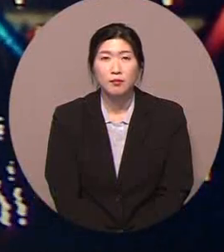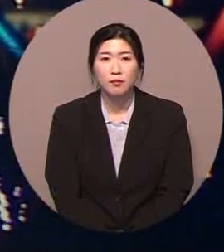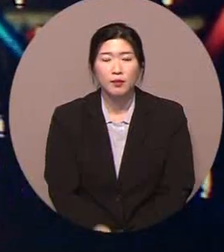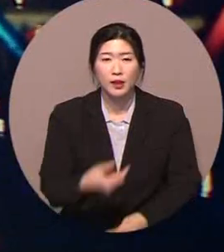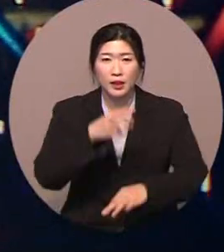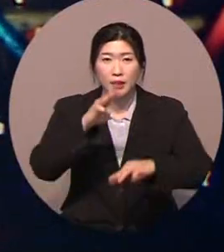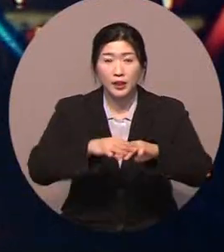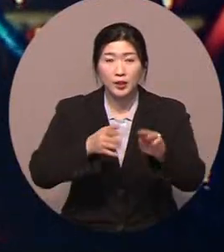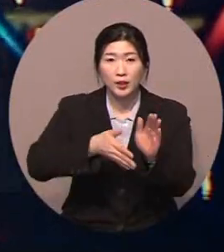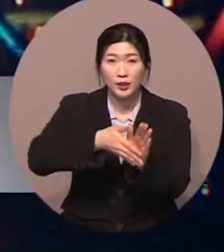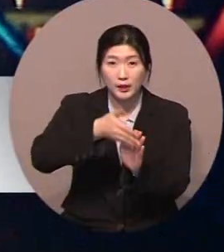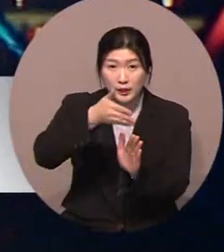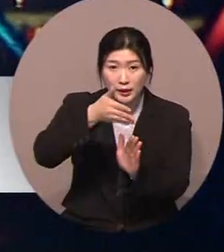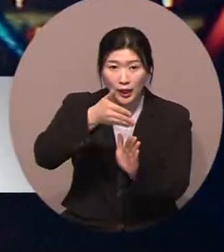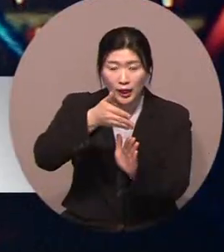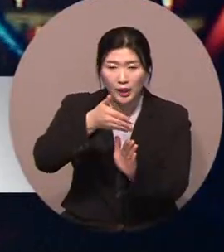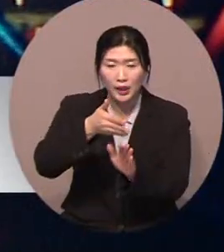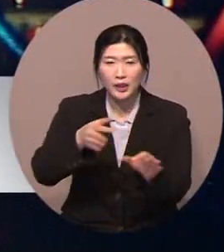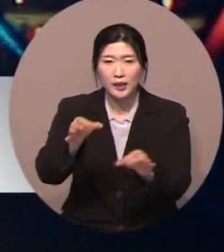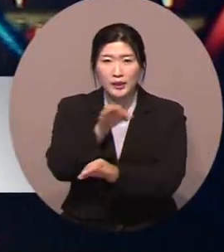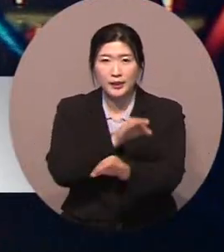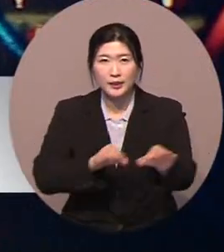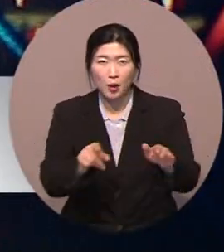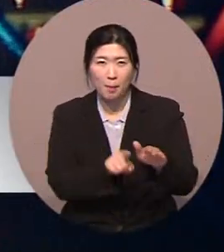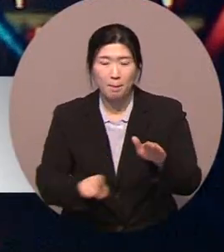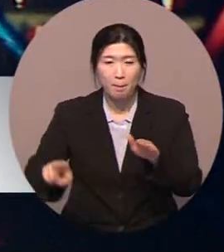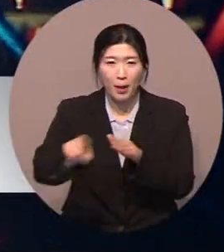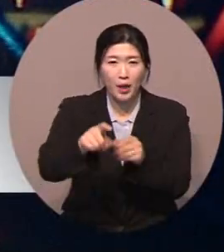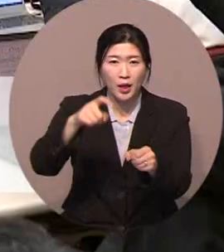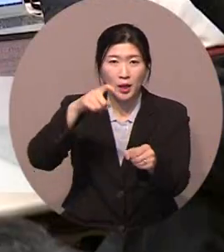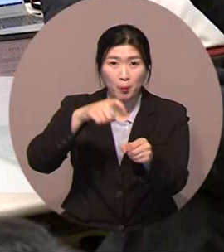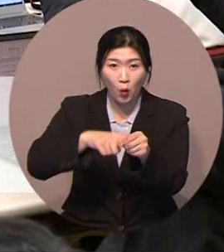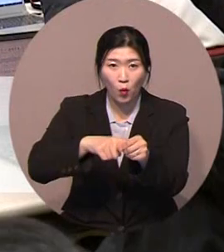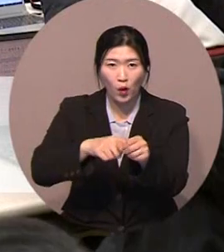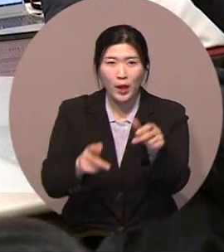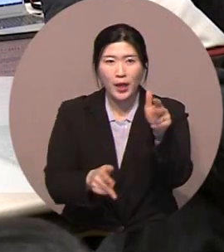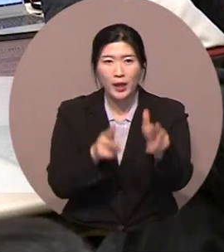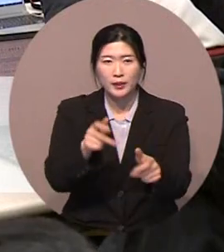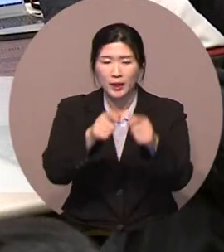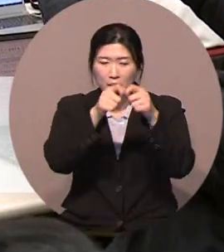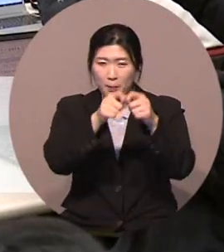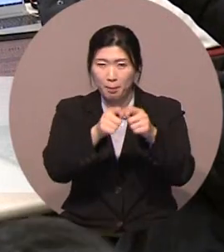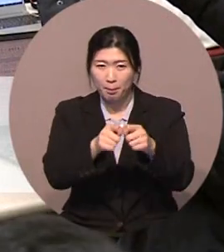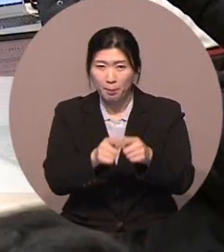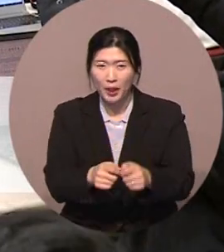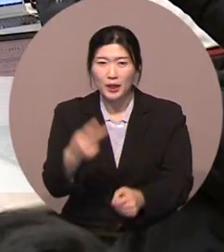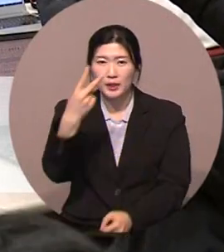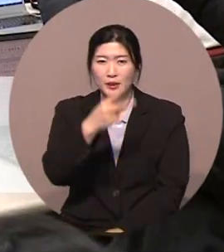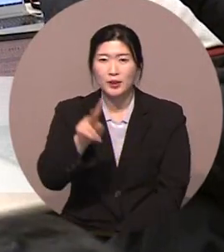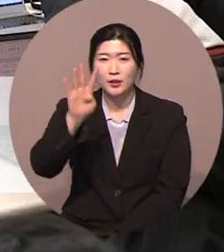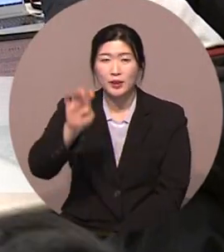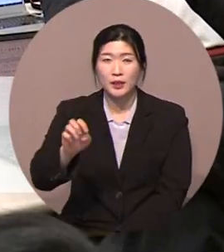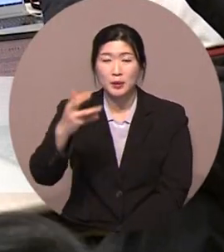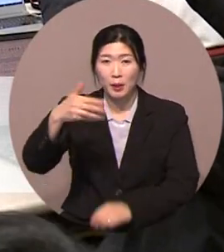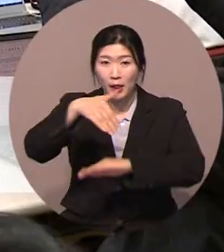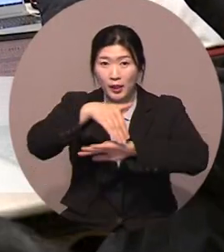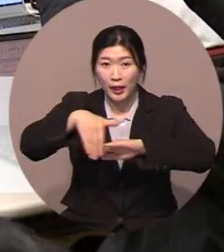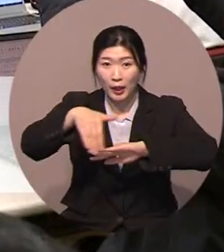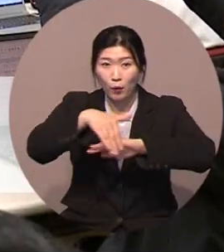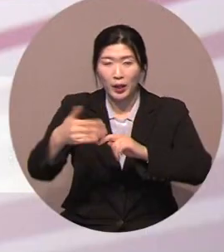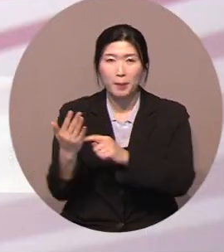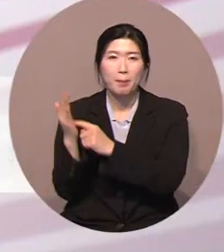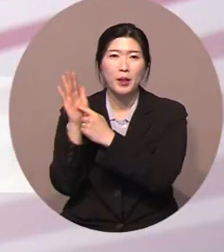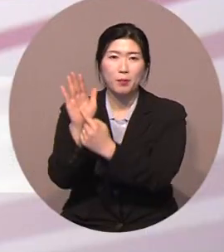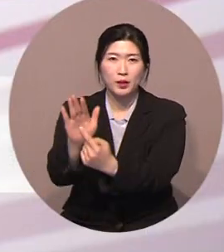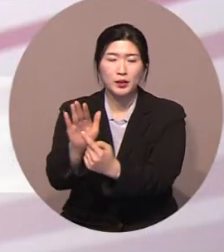대전시가 초일류 도시 도약을 위한 5대 전략과 10대 핵심 과제 등을 담은 2048 그랜드 플랜을 마련에